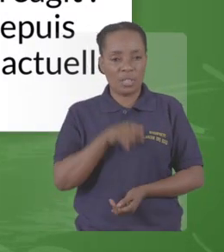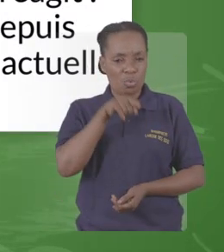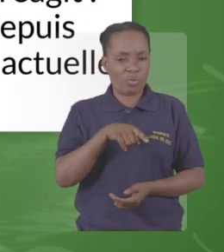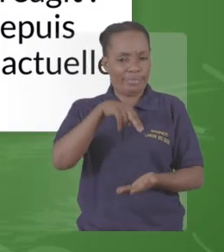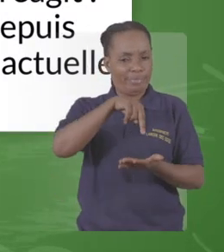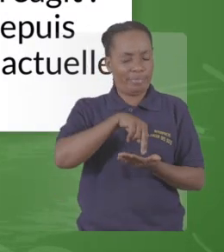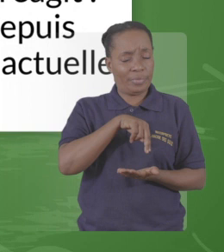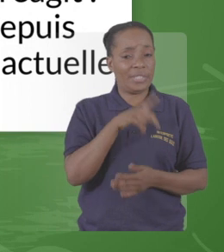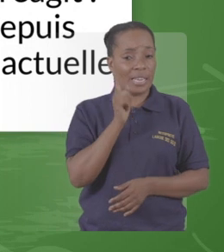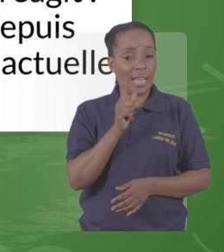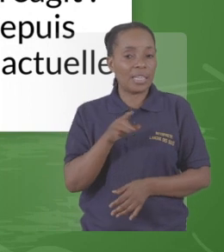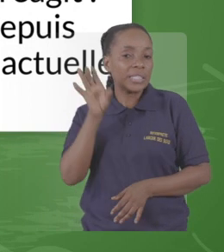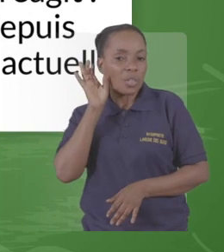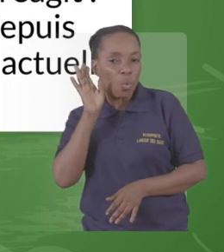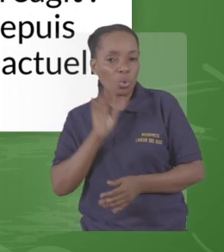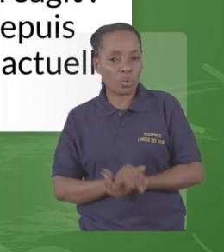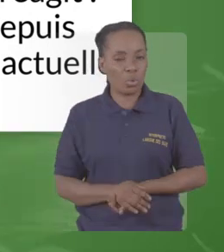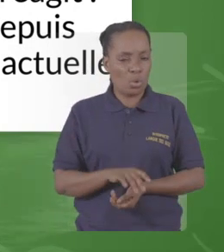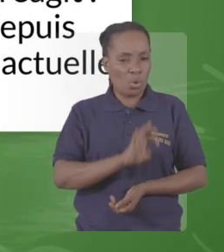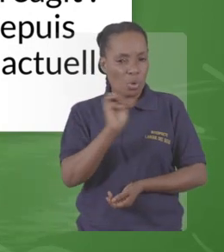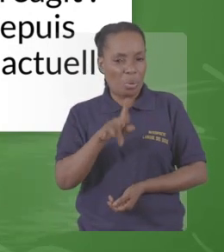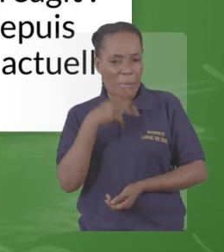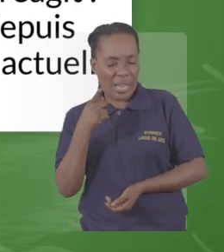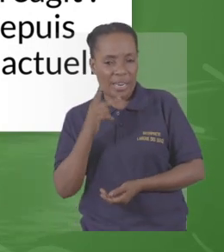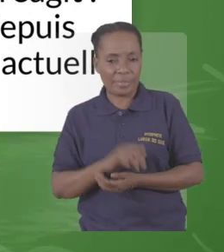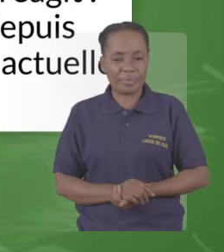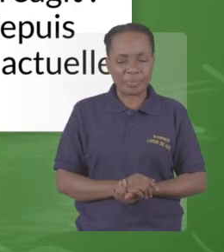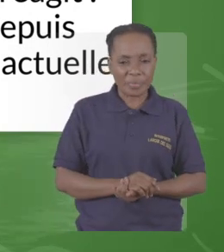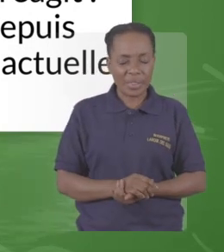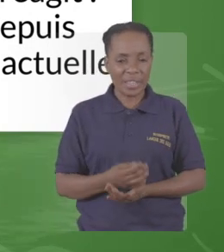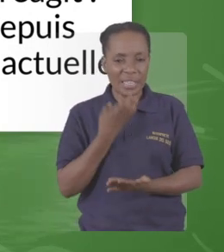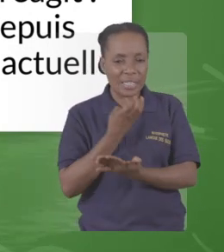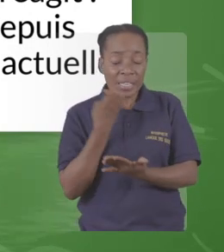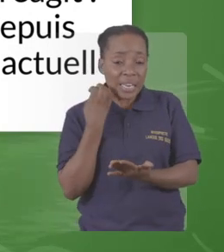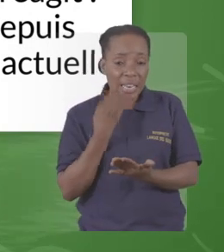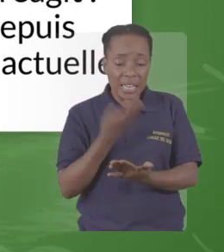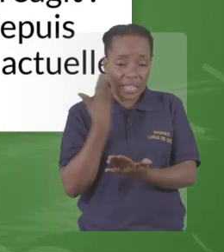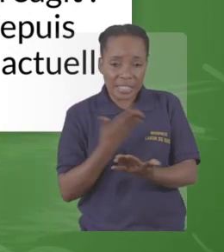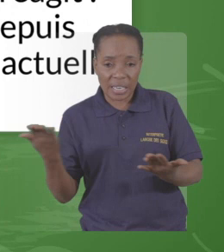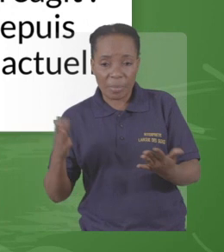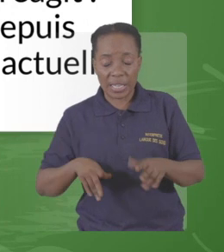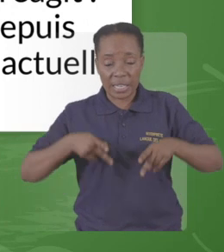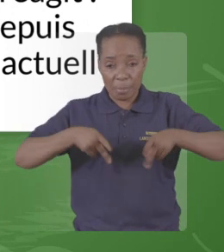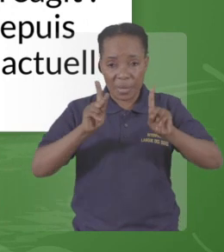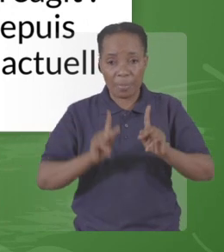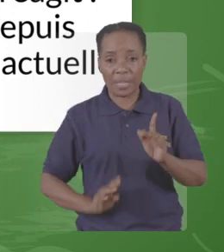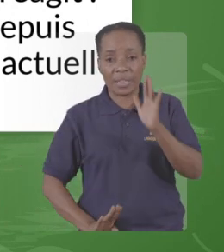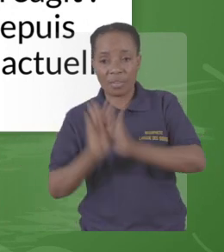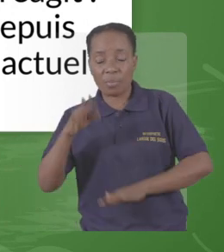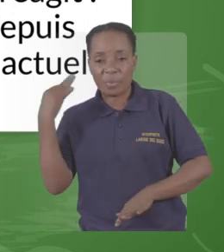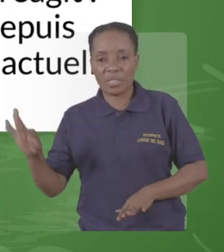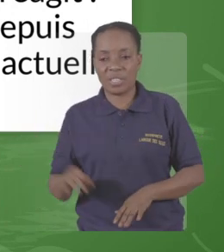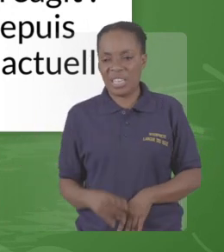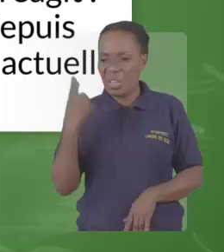la puissance économique de la France. L'un dit: la puissance économique de ce pays